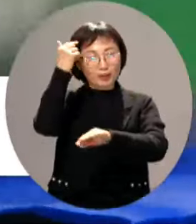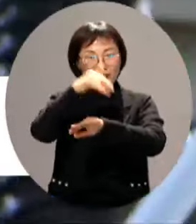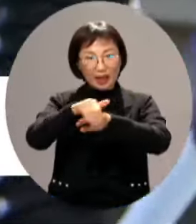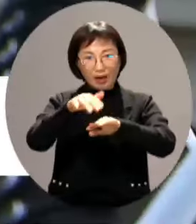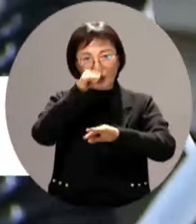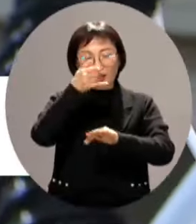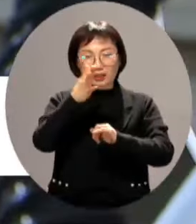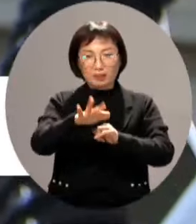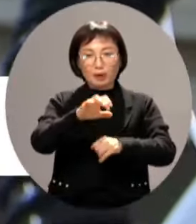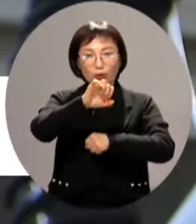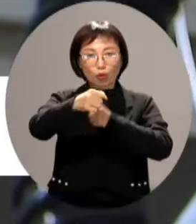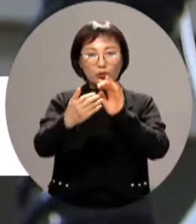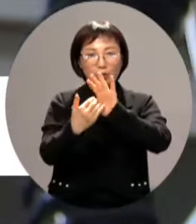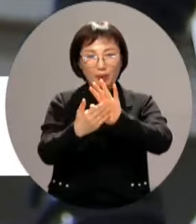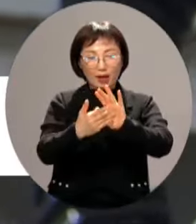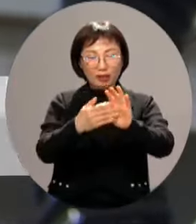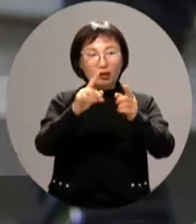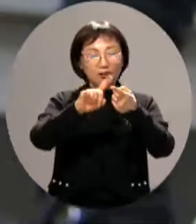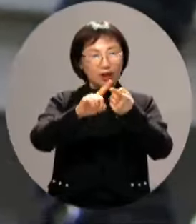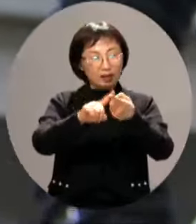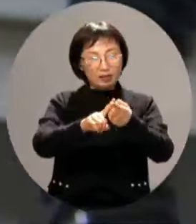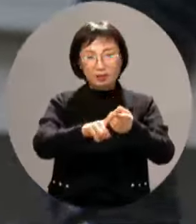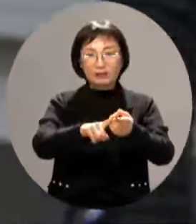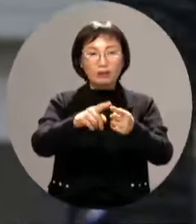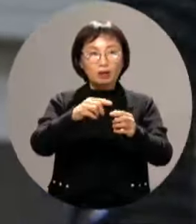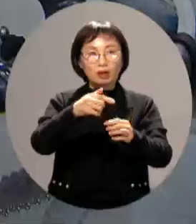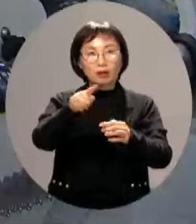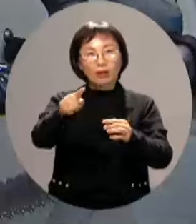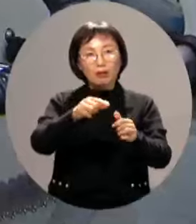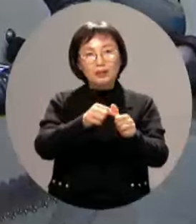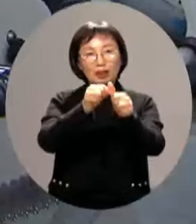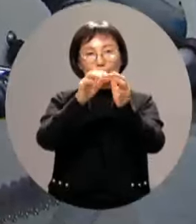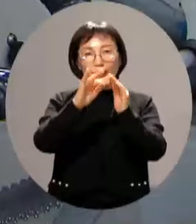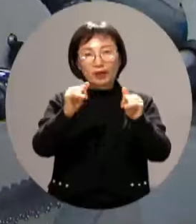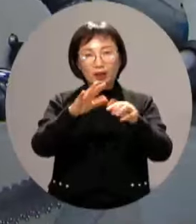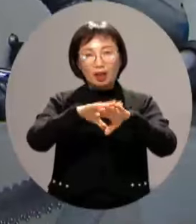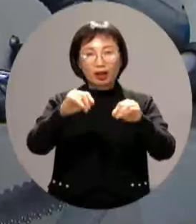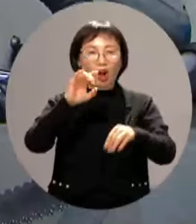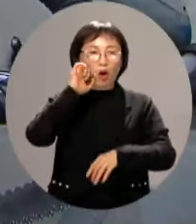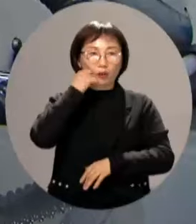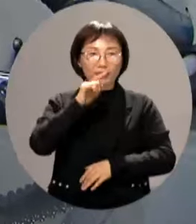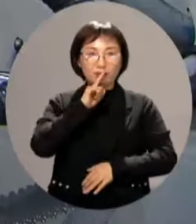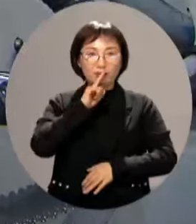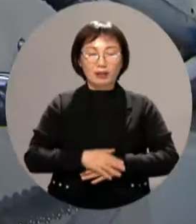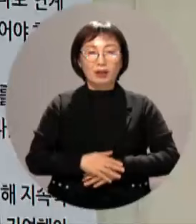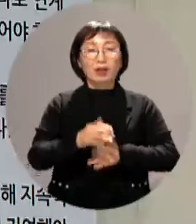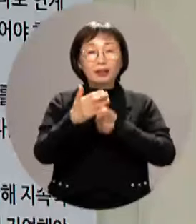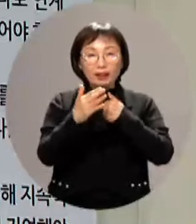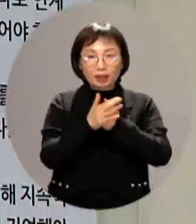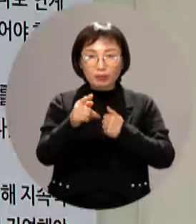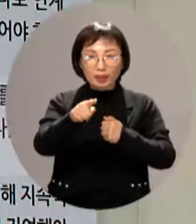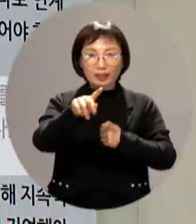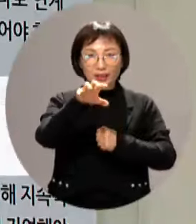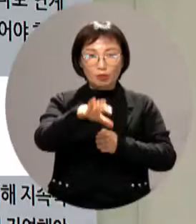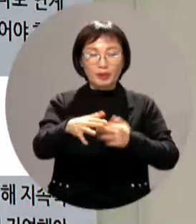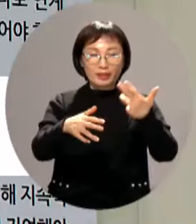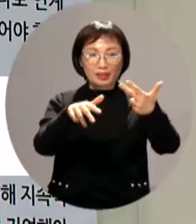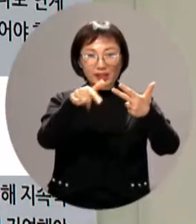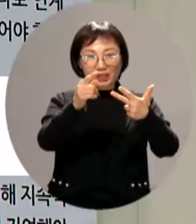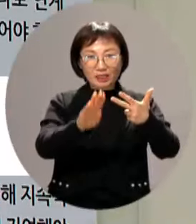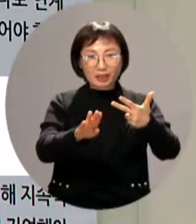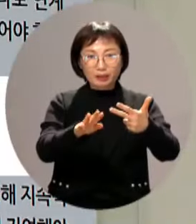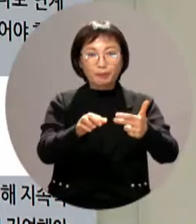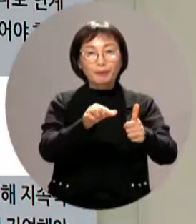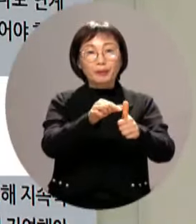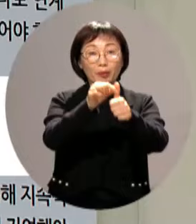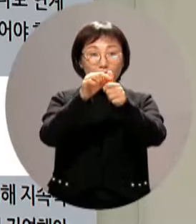역시 동물 방역 수의사의 구인난을 해결할 대안이 되기는 어렵다는 시각입니다. 따라서 현재 7급인 임용